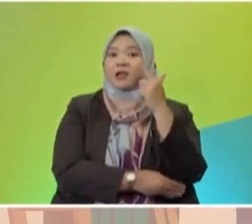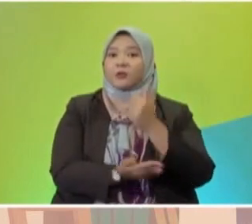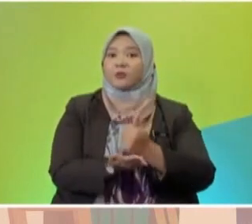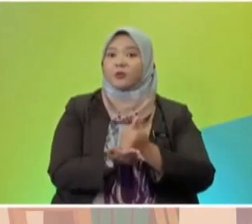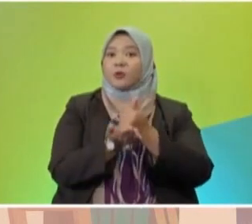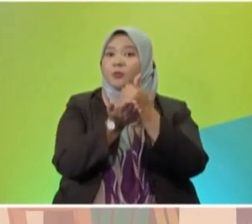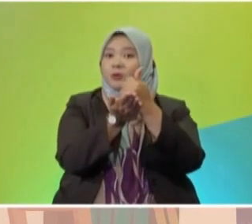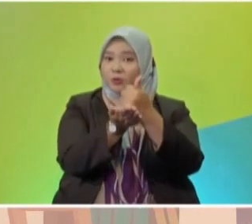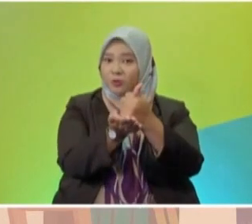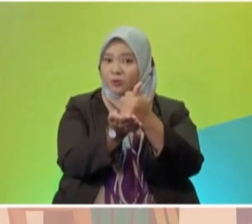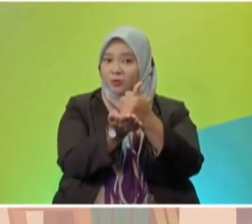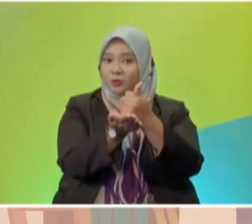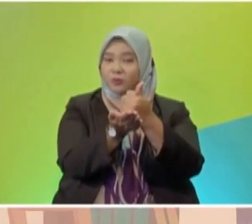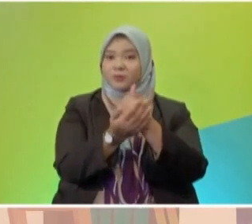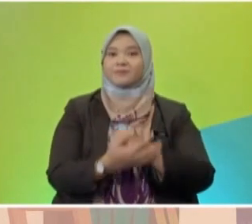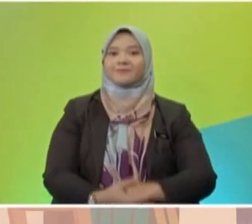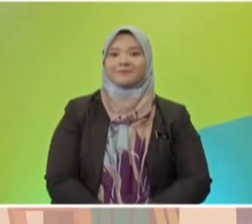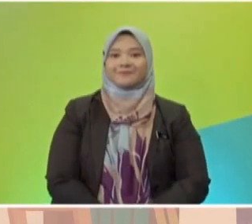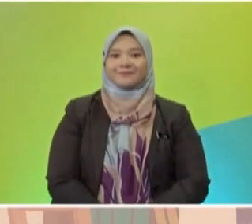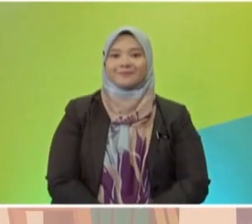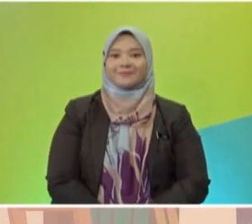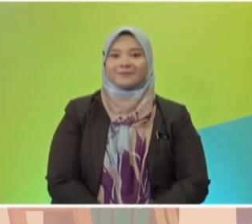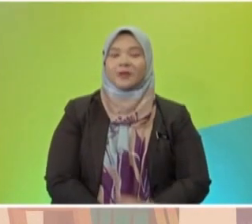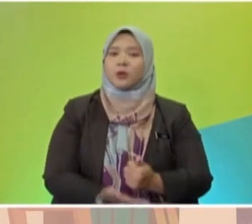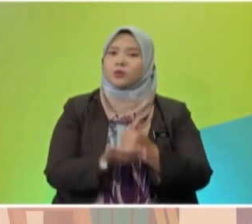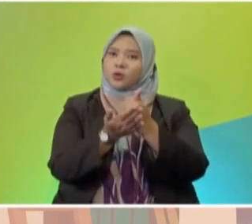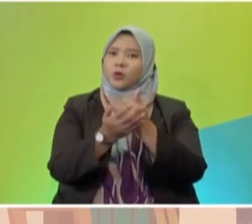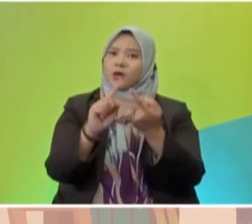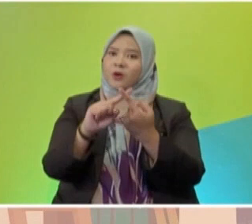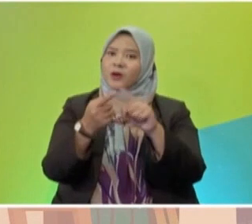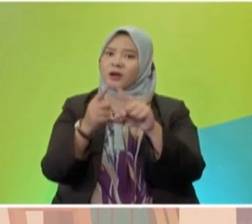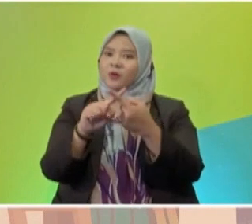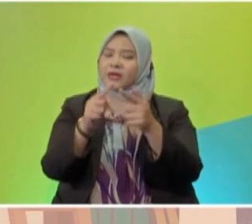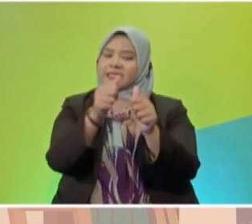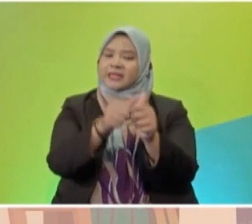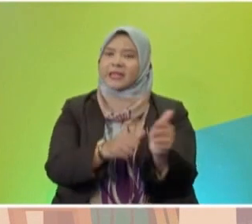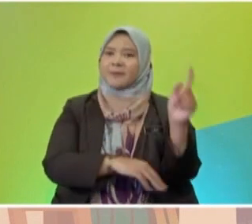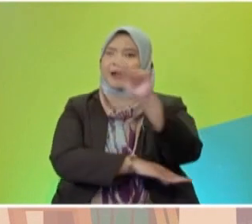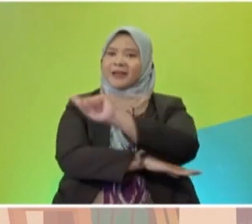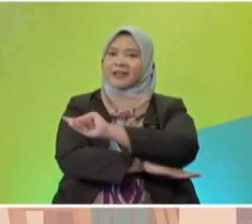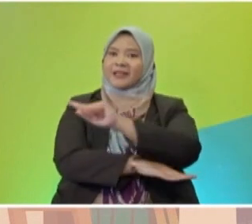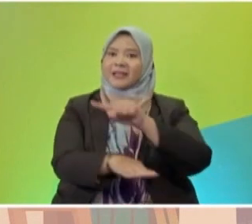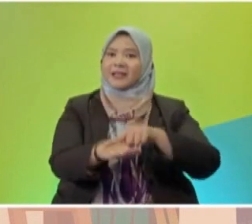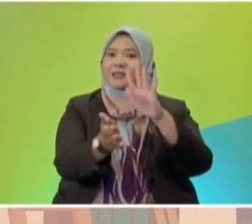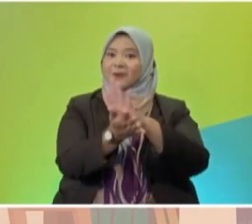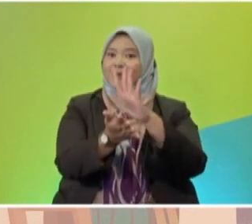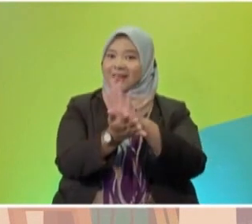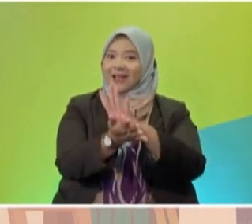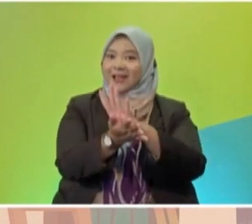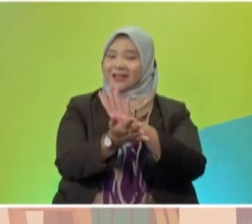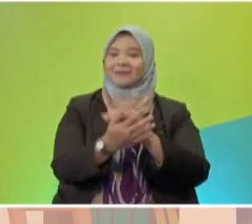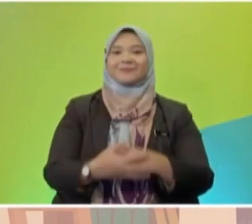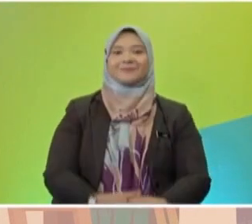Tolong menolong sesama teman, jadi ketabiat pekerti mulia. Wah, hebat. Hebat